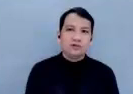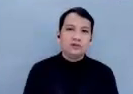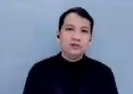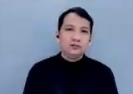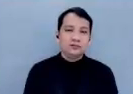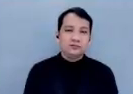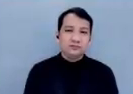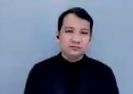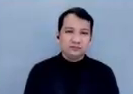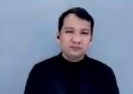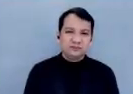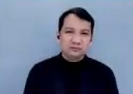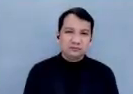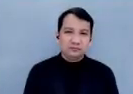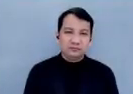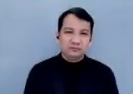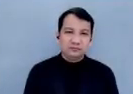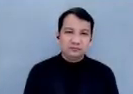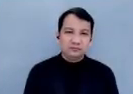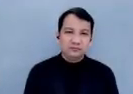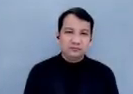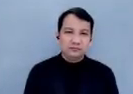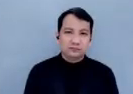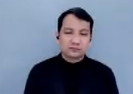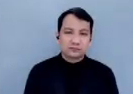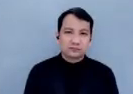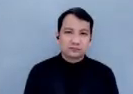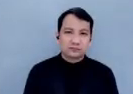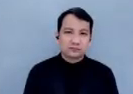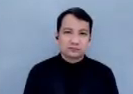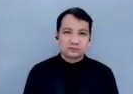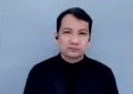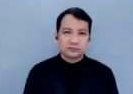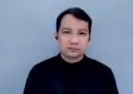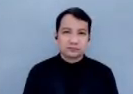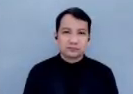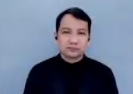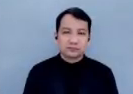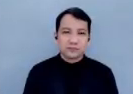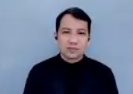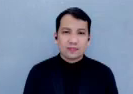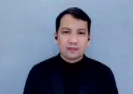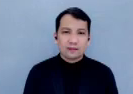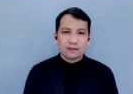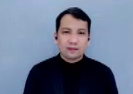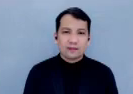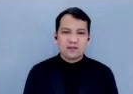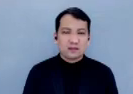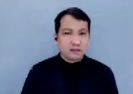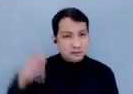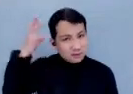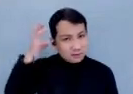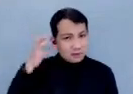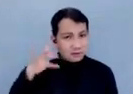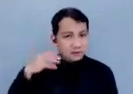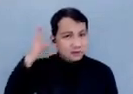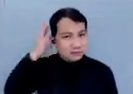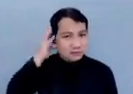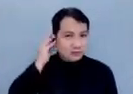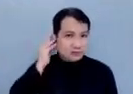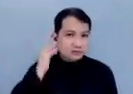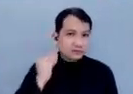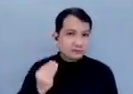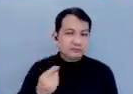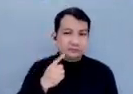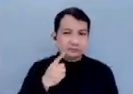Mama Maui. Napaka-cute. Parang a-attend ng ball. Diba? Alam mong napansin ko, yung mga buhok nila malalambot po. Meron bang way to